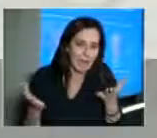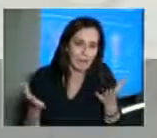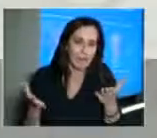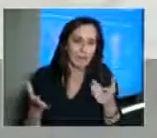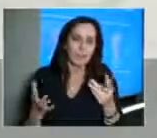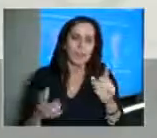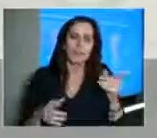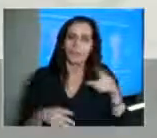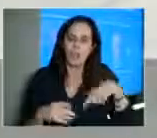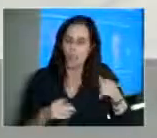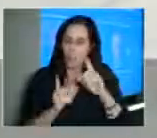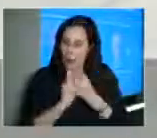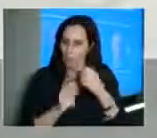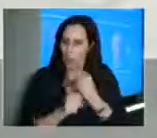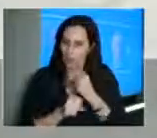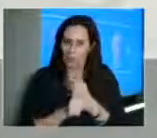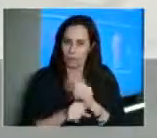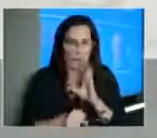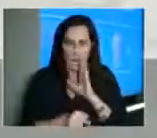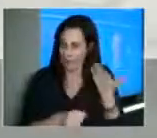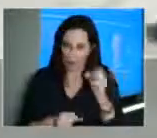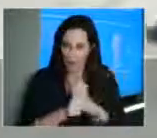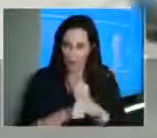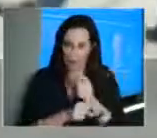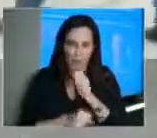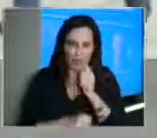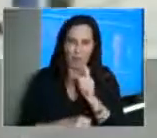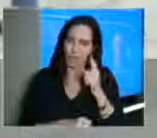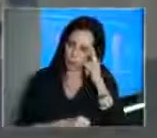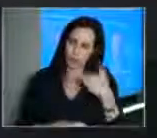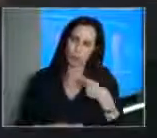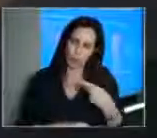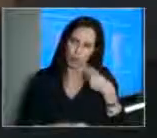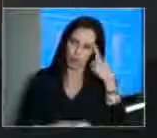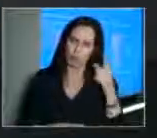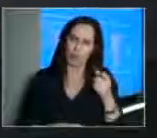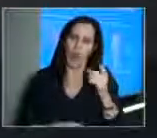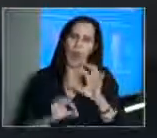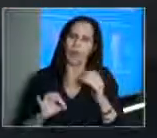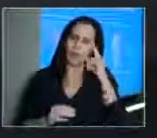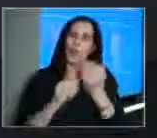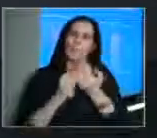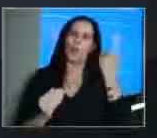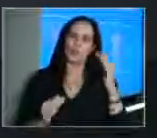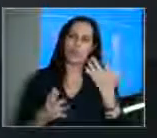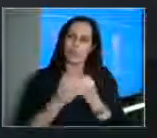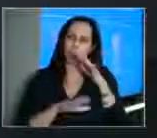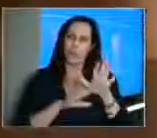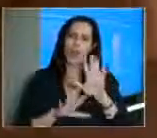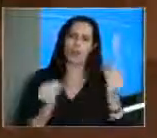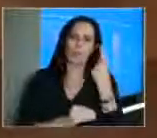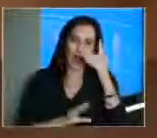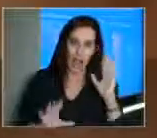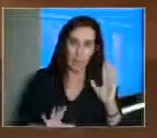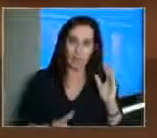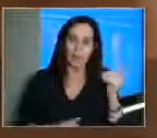שפרשנים מתפרנסים. אני לא נגד זה שתהיה לך ולאחרים פרנסה. רק את יודעת, ואני יודע שאף אחד לא יודע מראש איך תיבנה ממשלה. חוץ מדבר